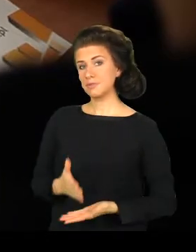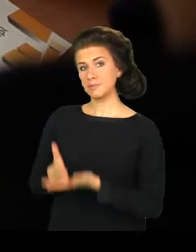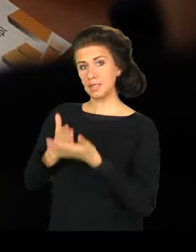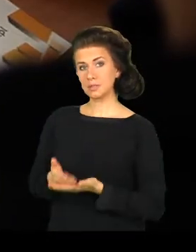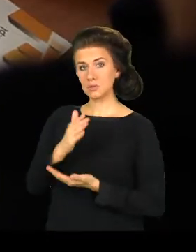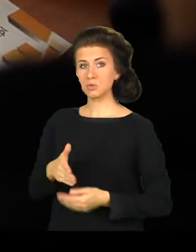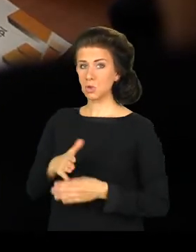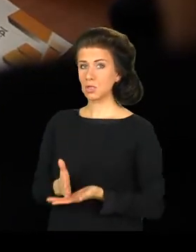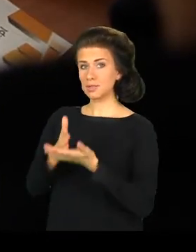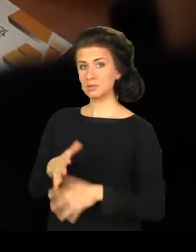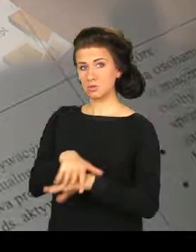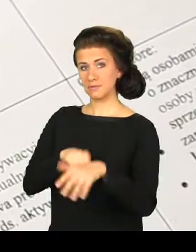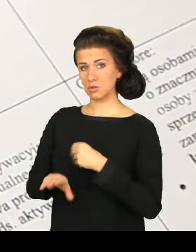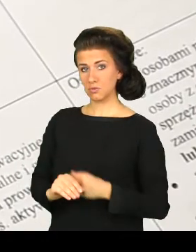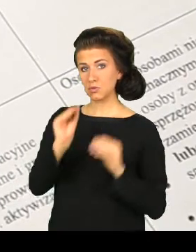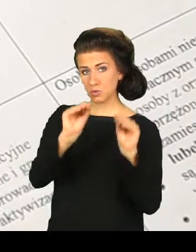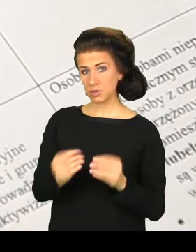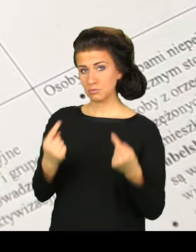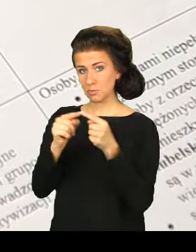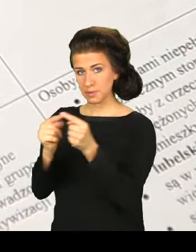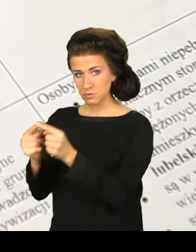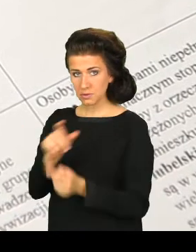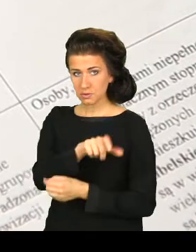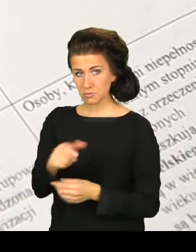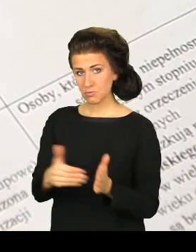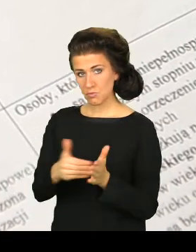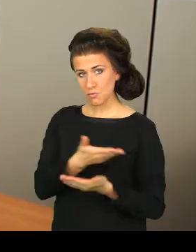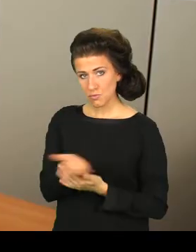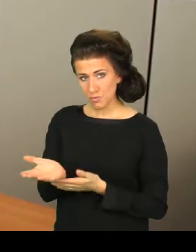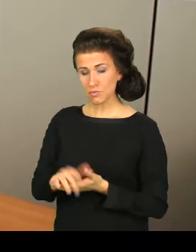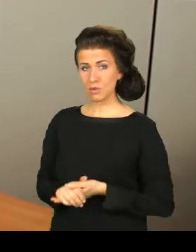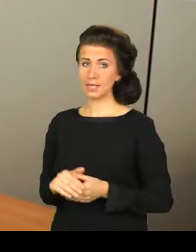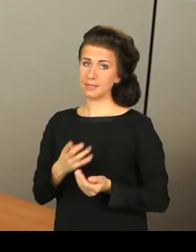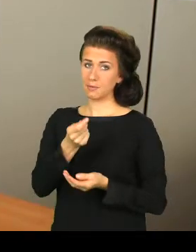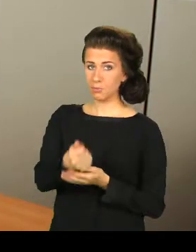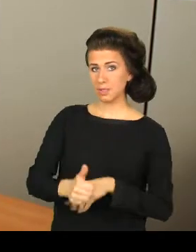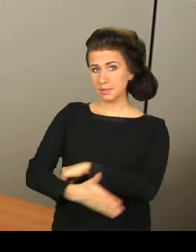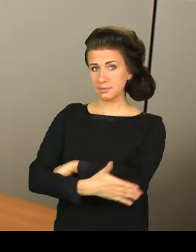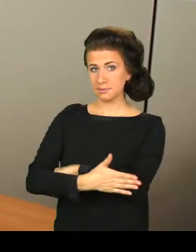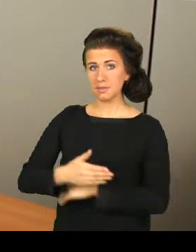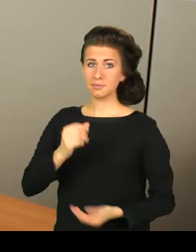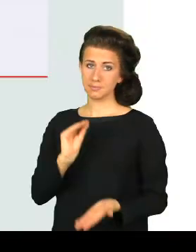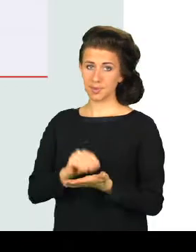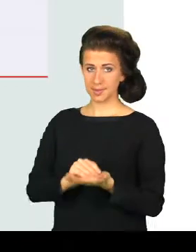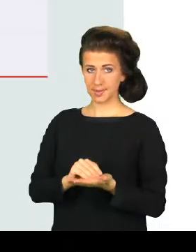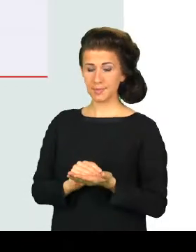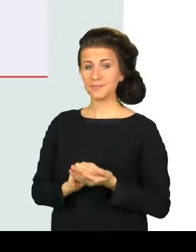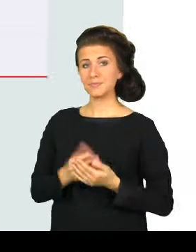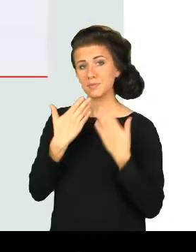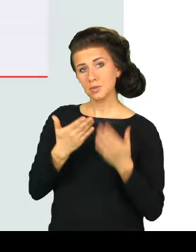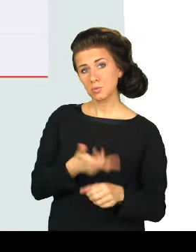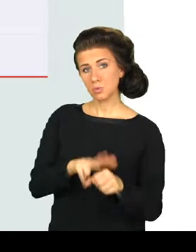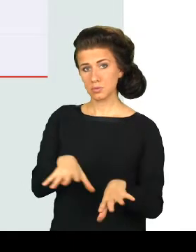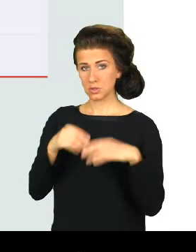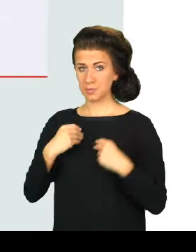postaci doradztwa zawodowego, szkoleń dopasowanych do indywidualnych potrzeb oraz płatnych staży i praktyk, dzięki którym